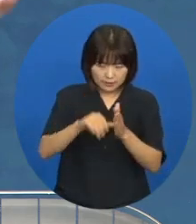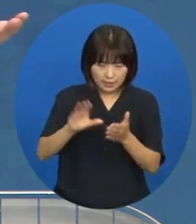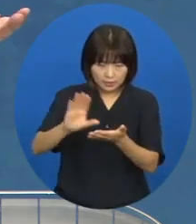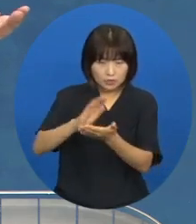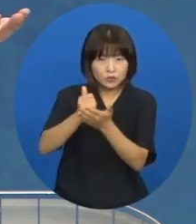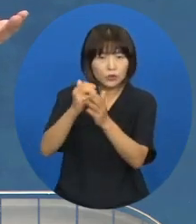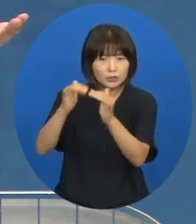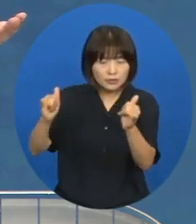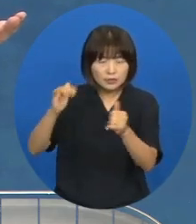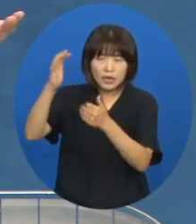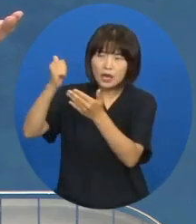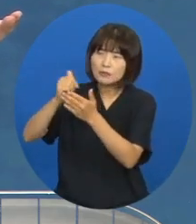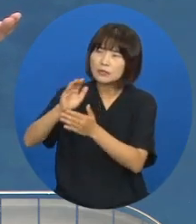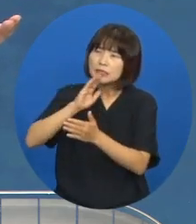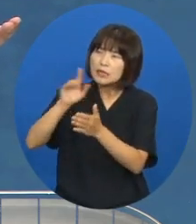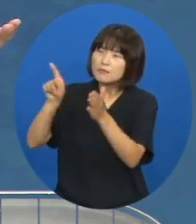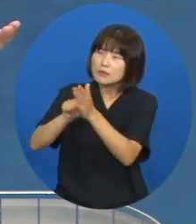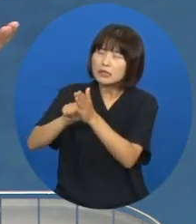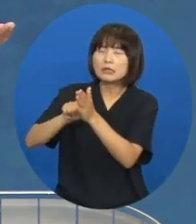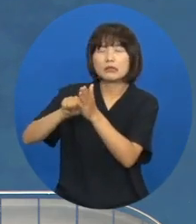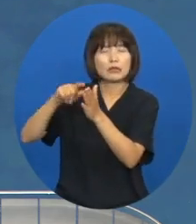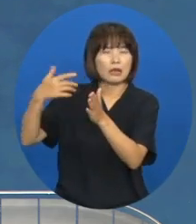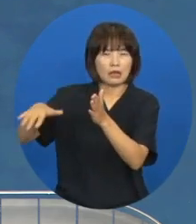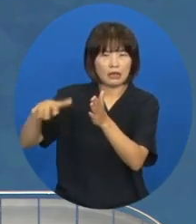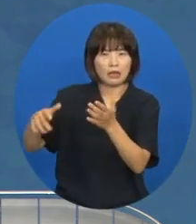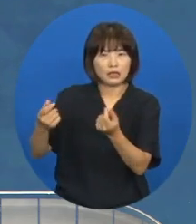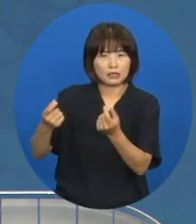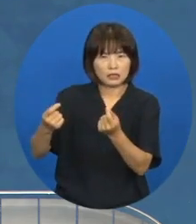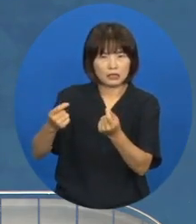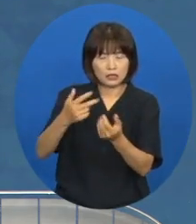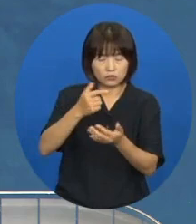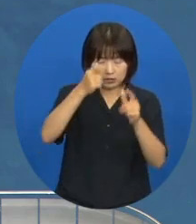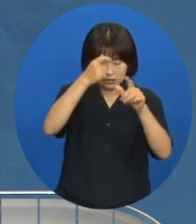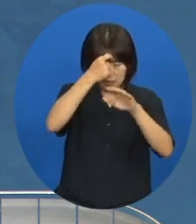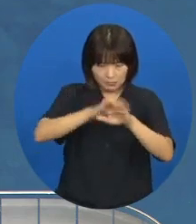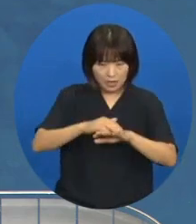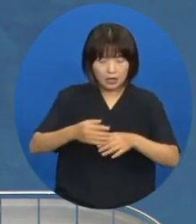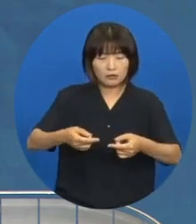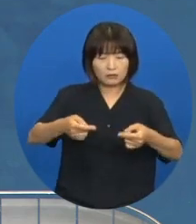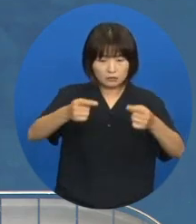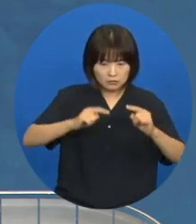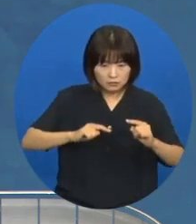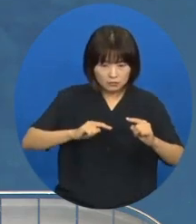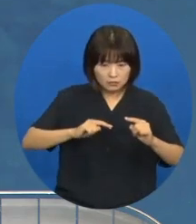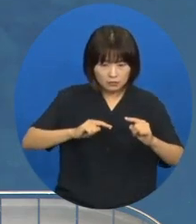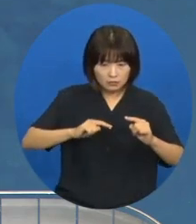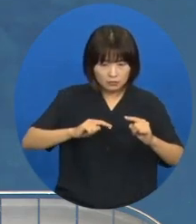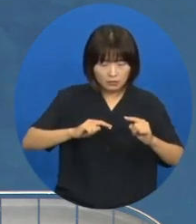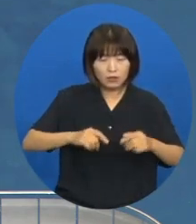하나님을 진짜 믿지 않는 것 같은 거예요. 주일 예배를 드려야 되는데